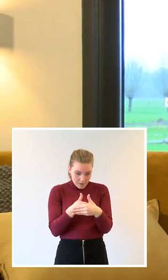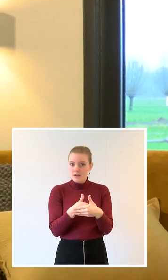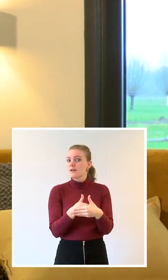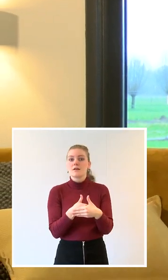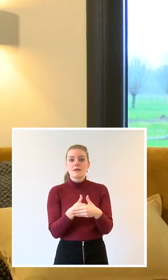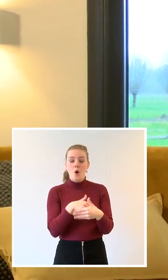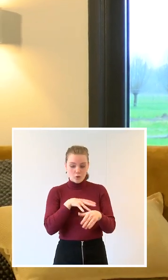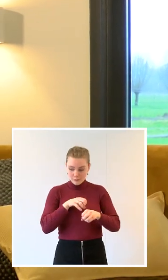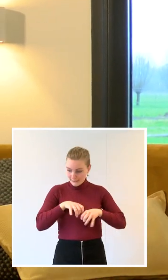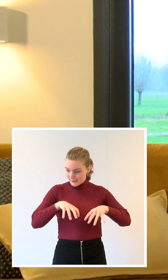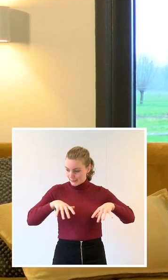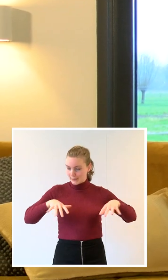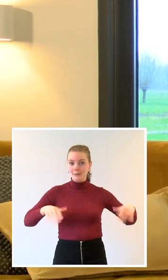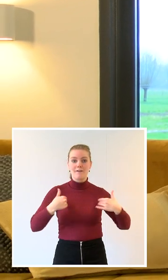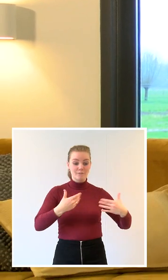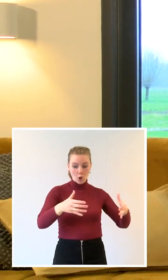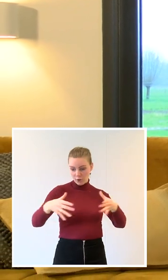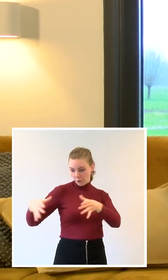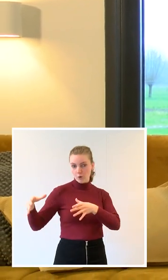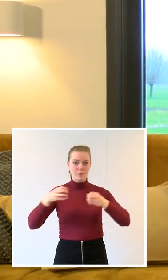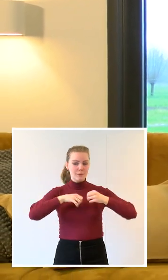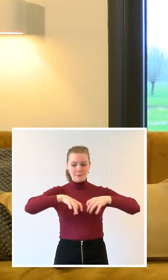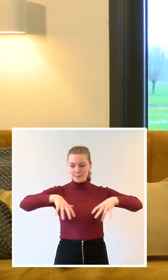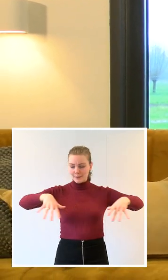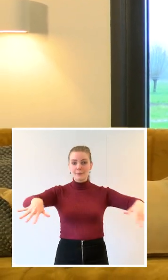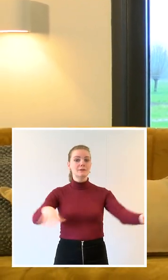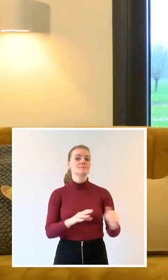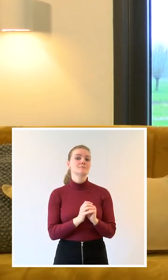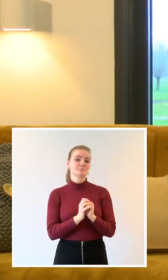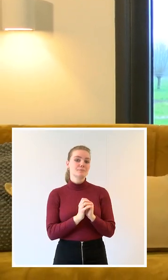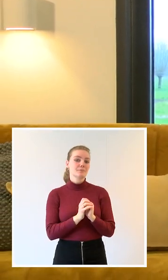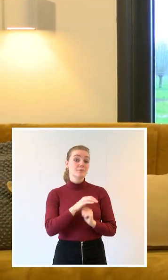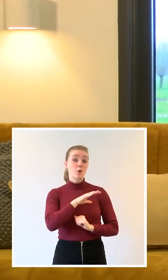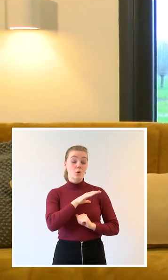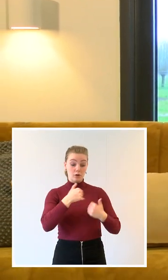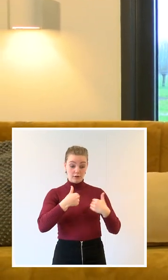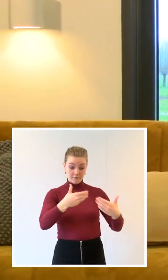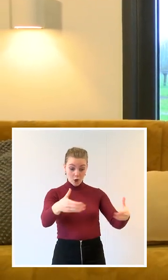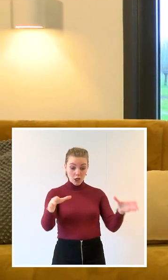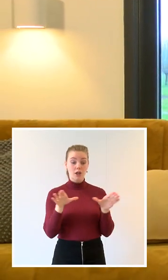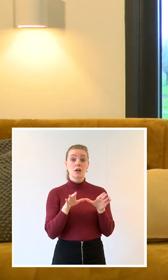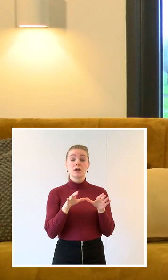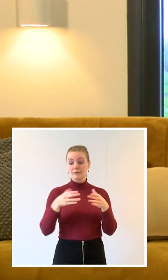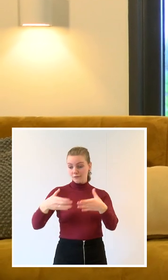om hem heen. Ook de volken waartussen hij straks zal komen te wonen.